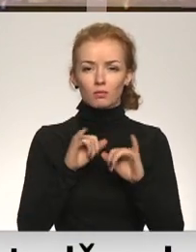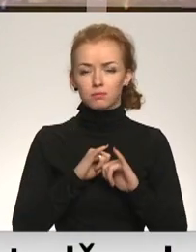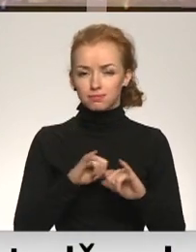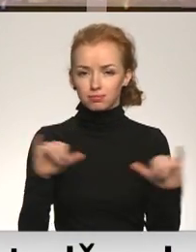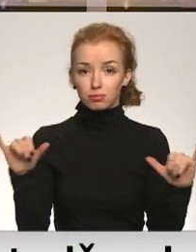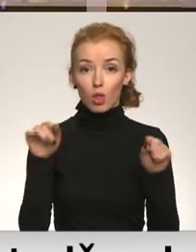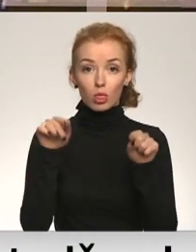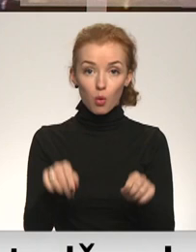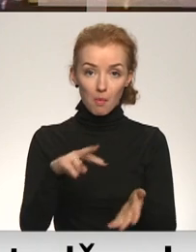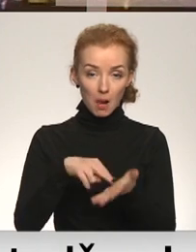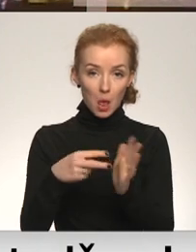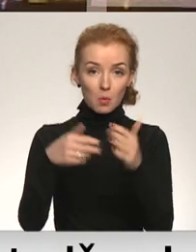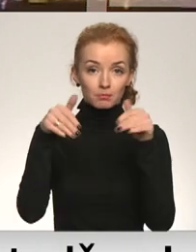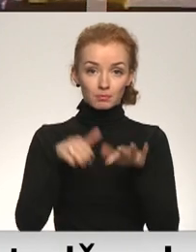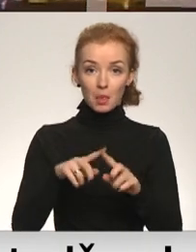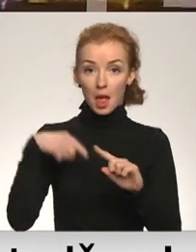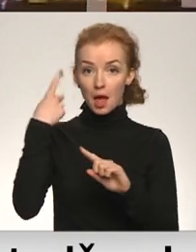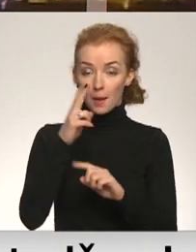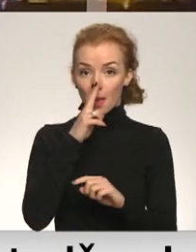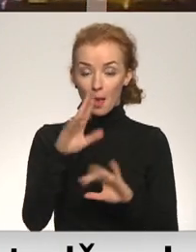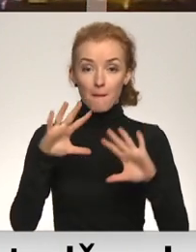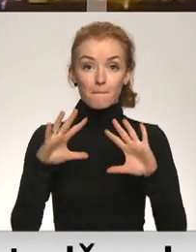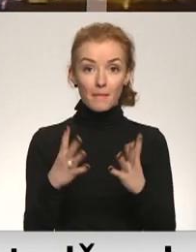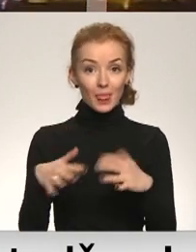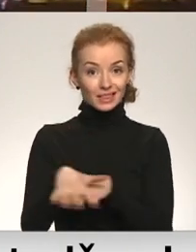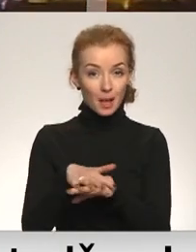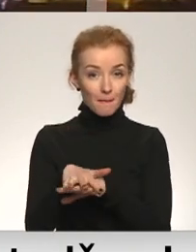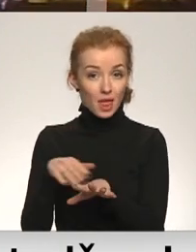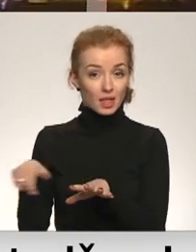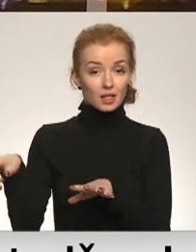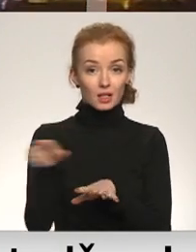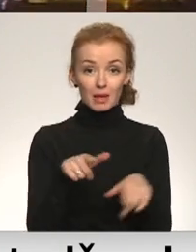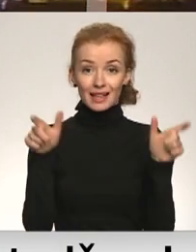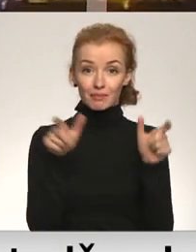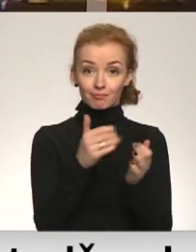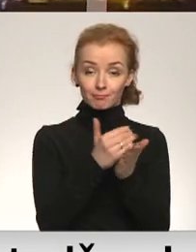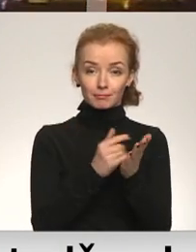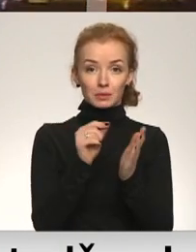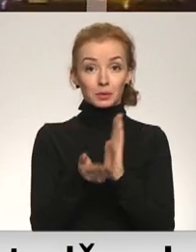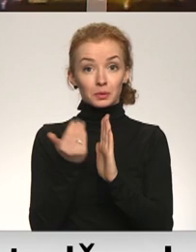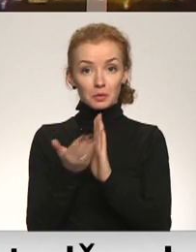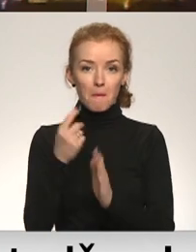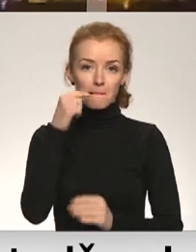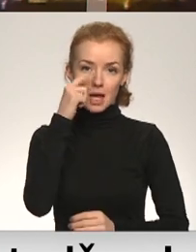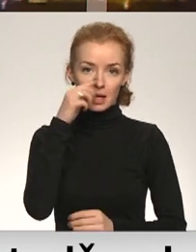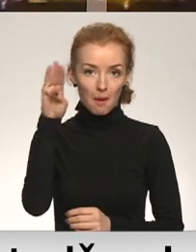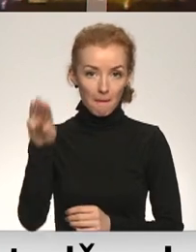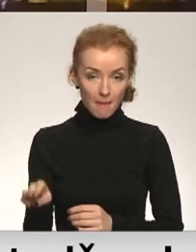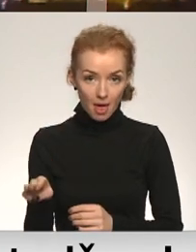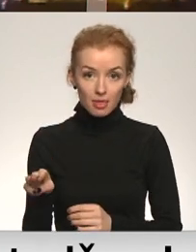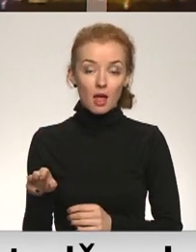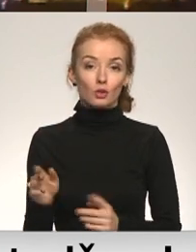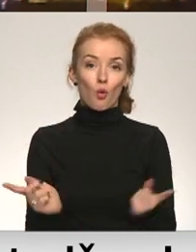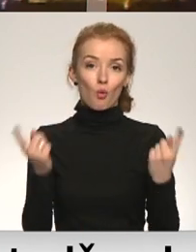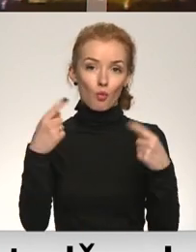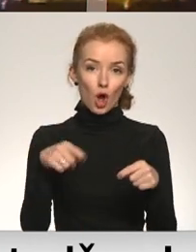jau no nākamās nedēļas, bet plašākā sabiedrībā ierobežojuma mīkstināšana gaidā martā, kad būs beigusies pašlaik vēl spēkā